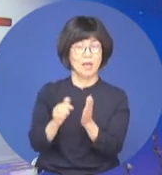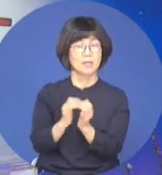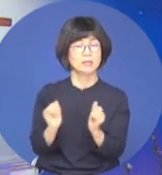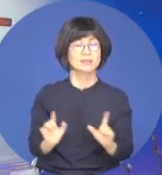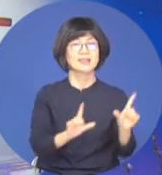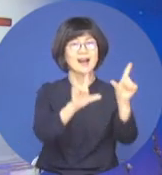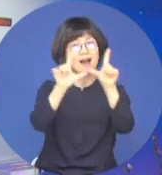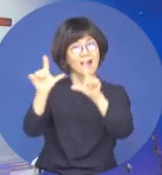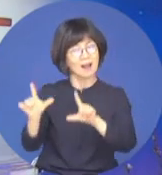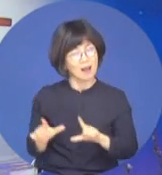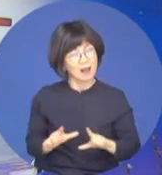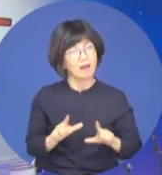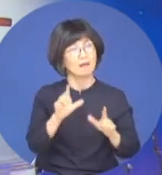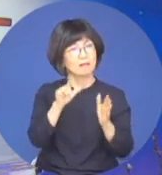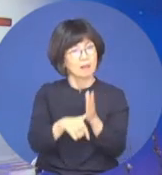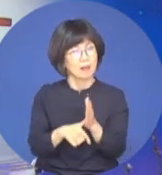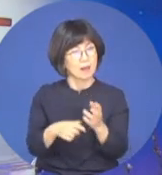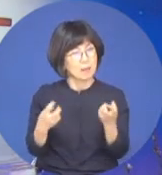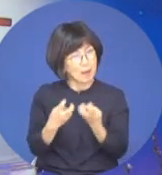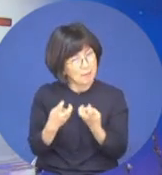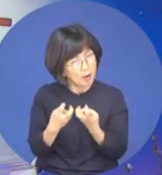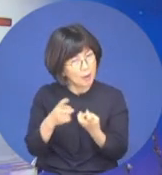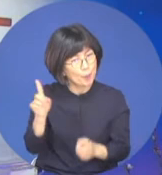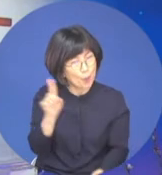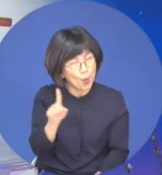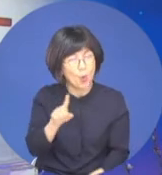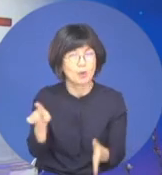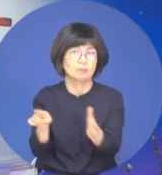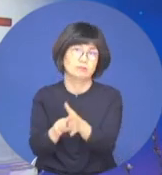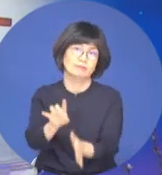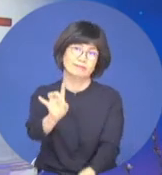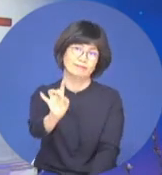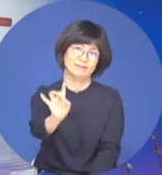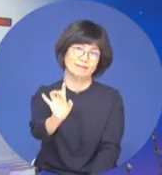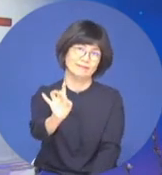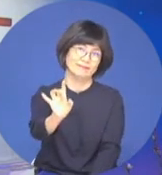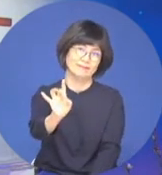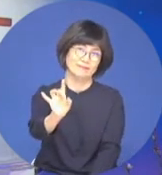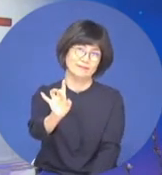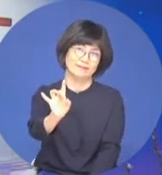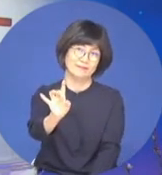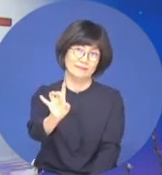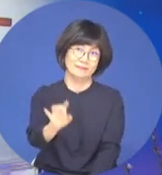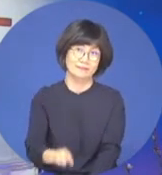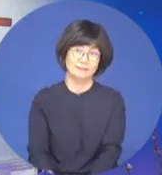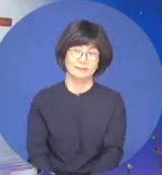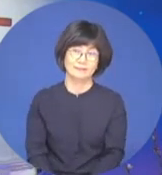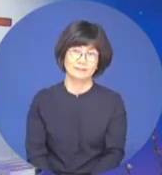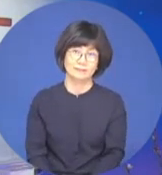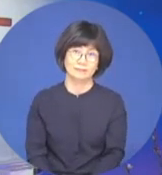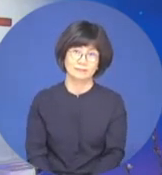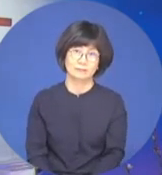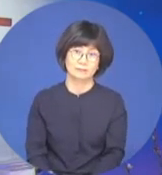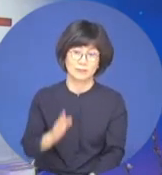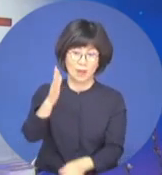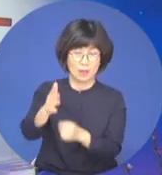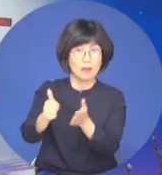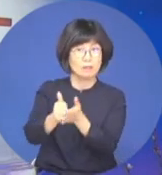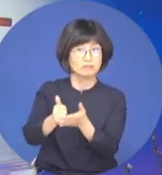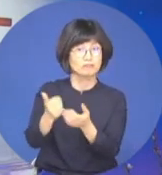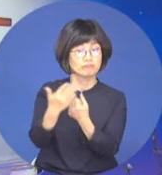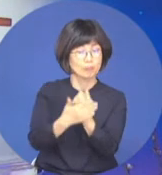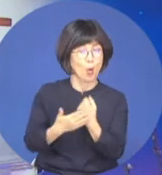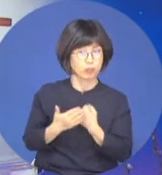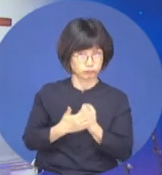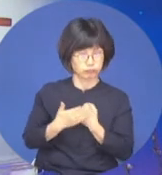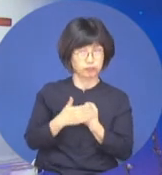살아가면서 승리할 수 있는 방식도 뭐밖에 없어요? 믿음밖에 없다는 것입니다. 사실은 하나님의 은혜로 우리가 하나님의 자녀가 됐기